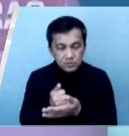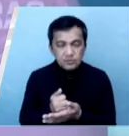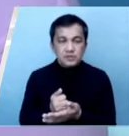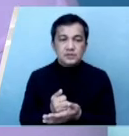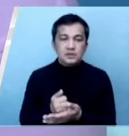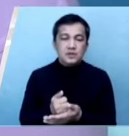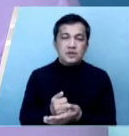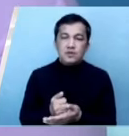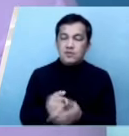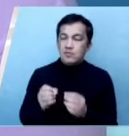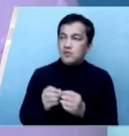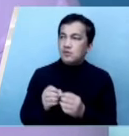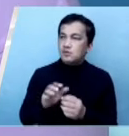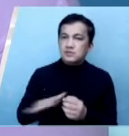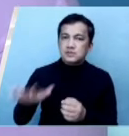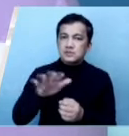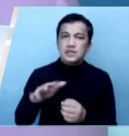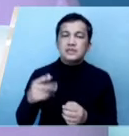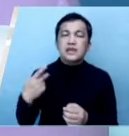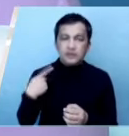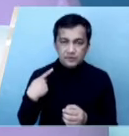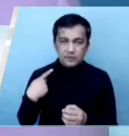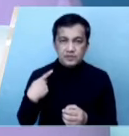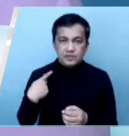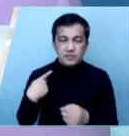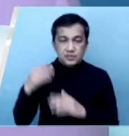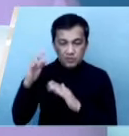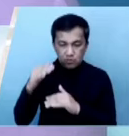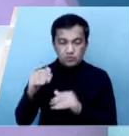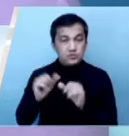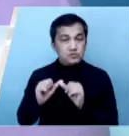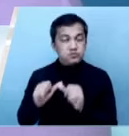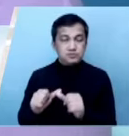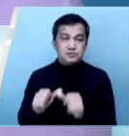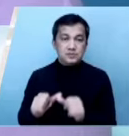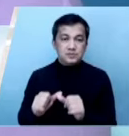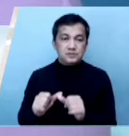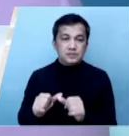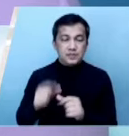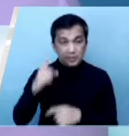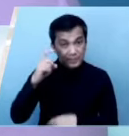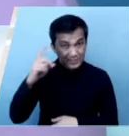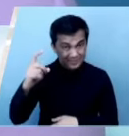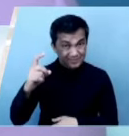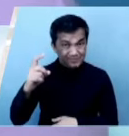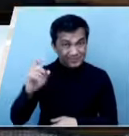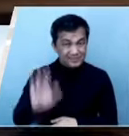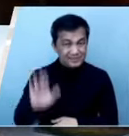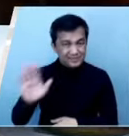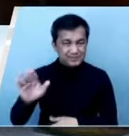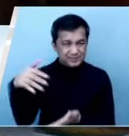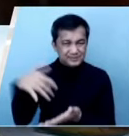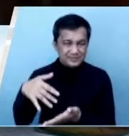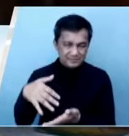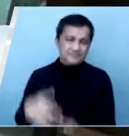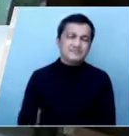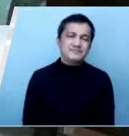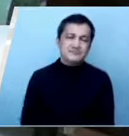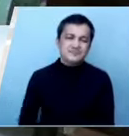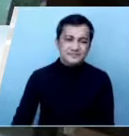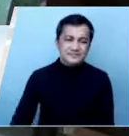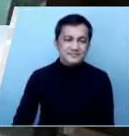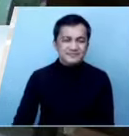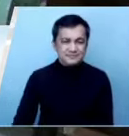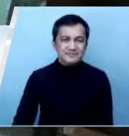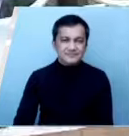sila ng pag-asa na ipagpatuloy yung kanilang pangarap, no, lalo na yung kanilang pag-aaral. Sa